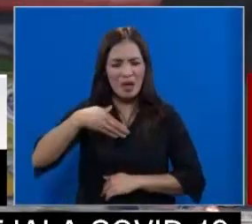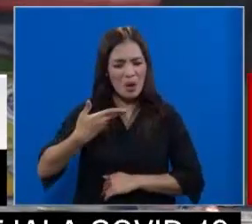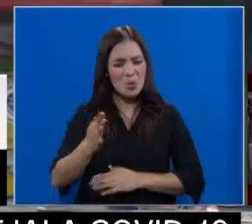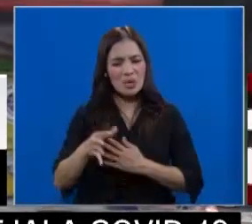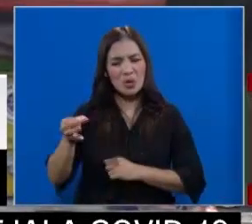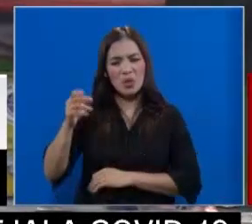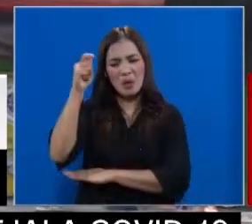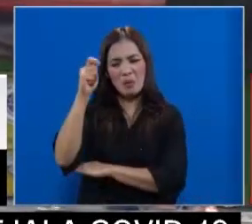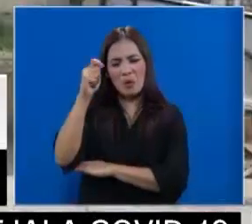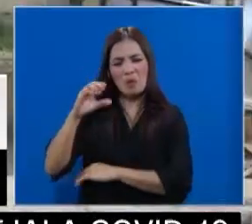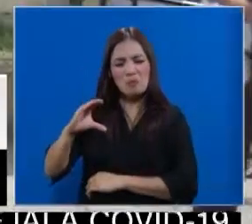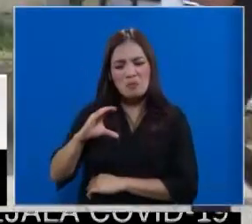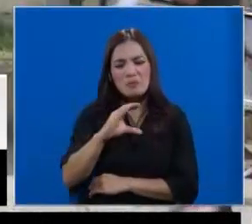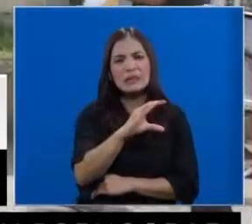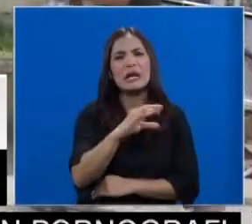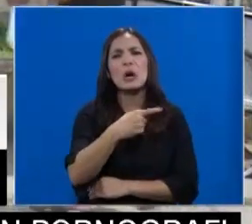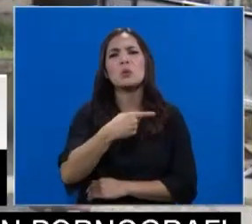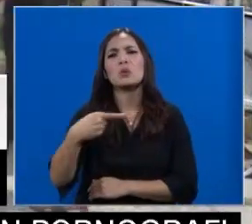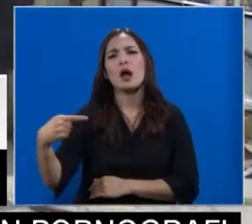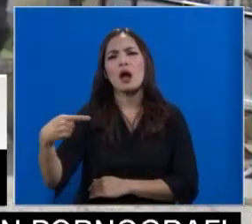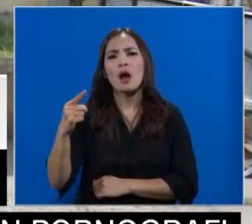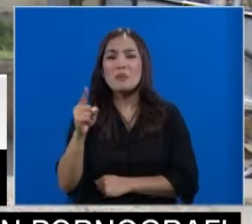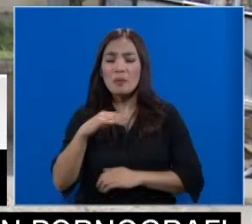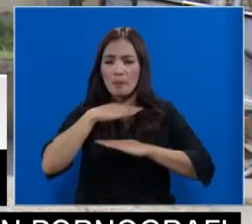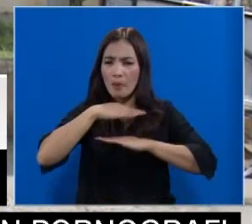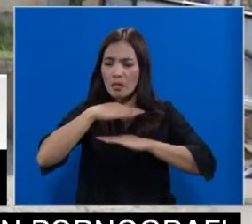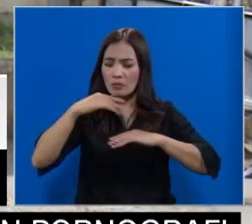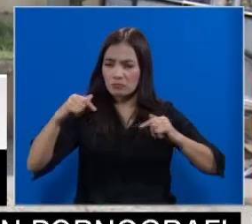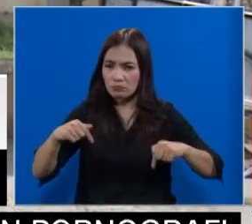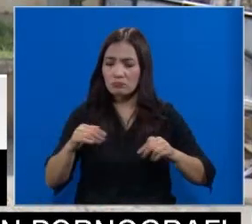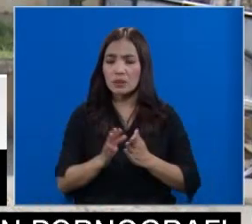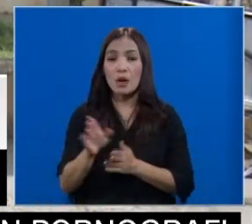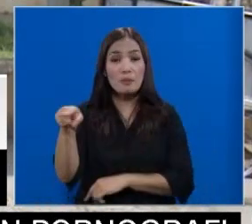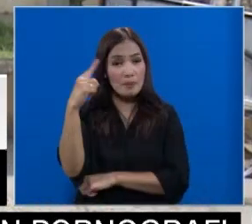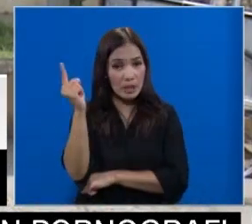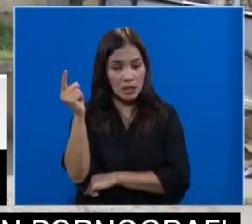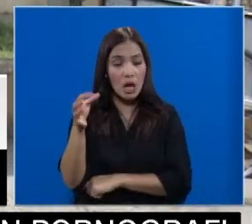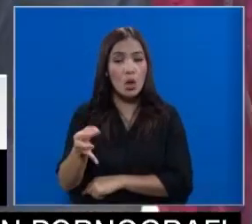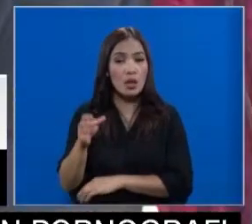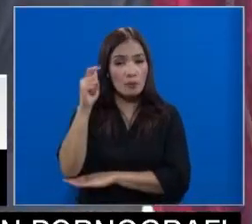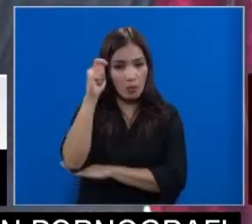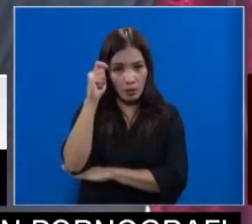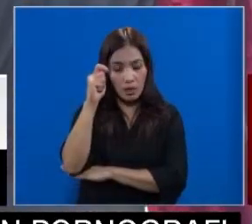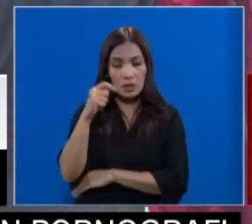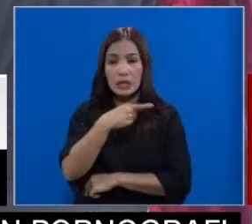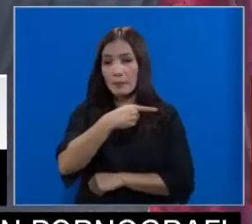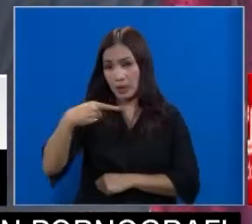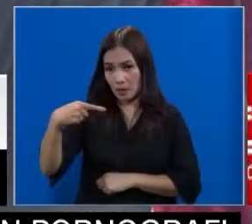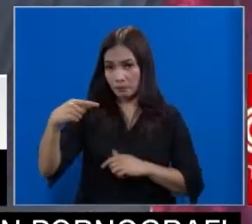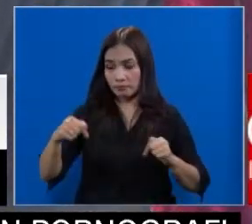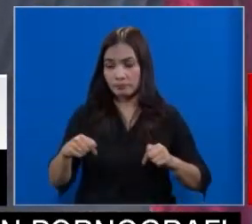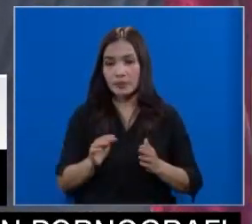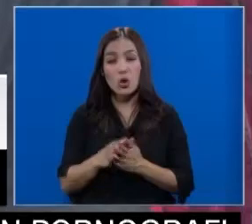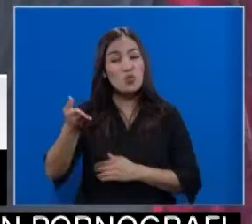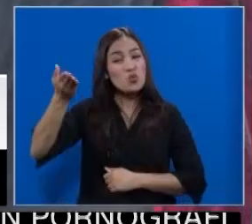Bogor semakin berkurang karena kebijakan pembatasan operasional beca oleh pemerintah kota Bogor. Wakijo mengatakan